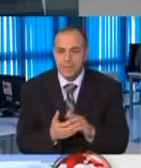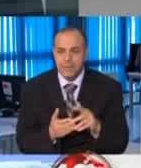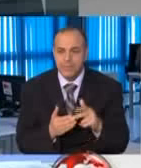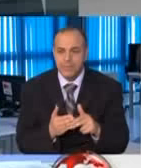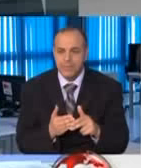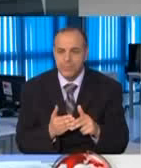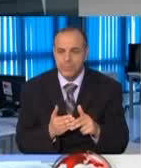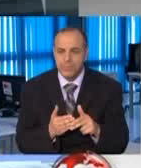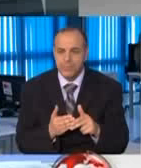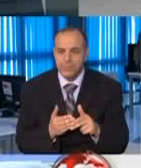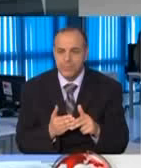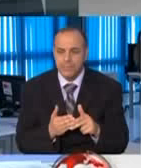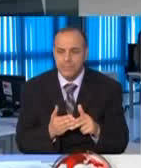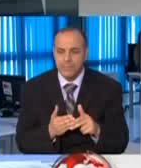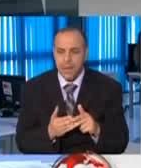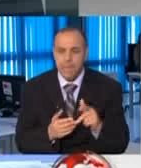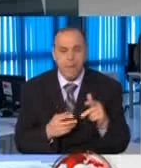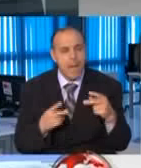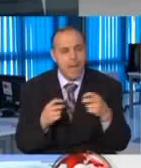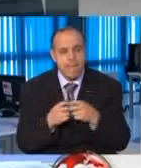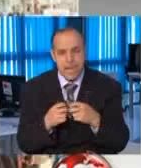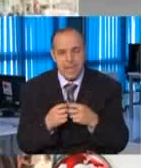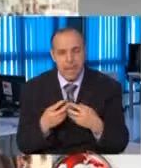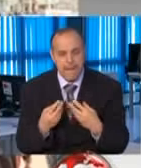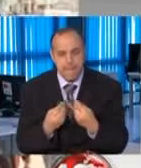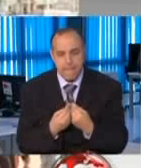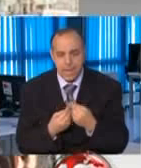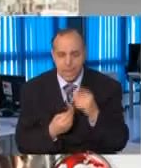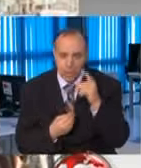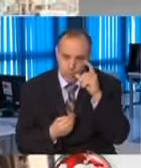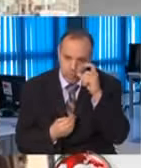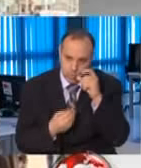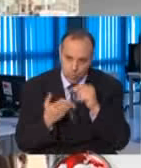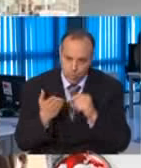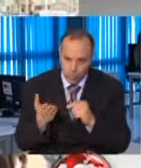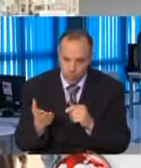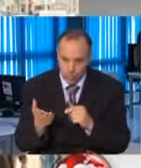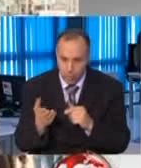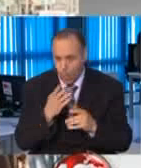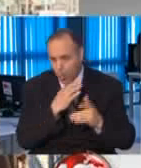انقطع أين سيتم إنشاء متحف يضم كل صور